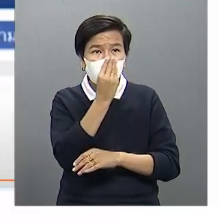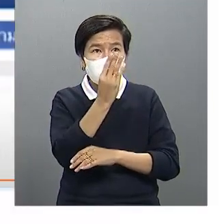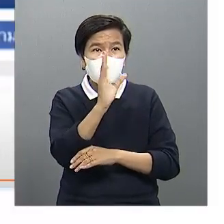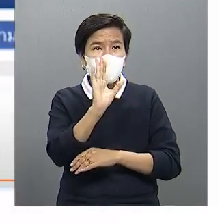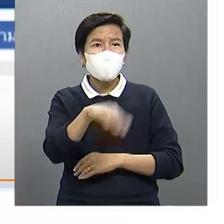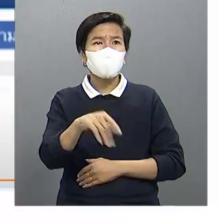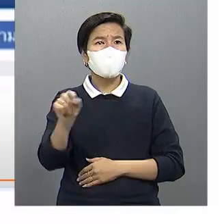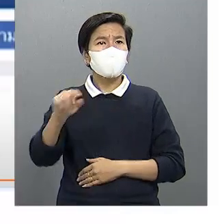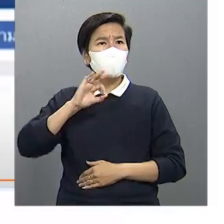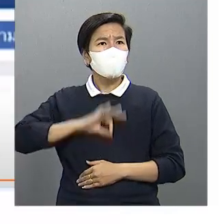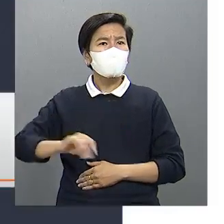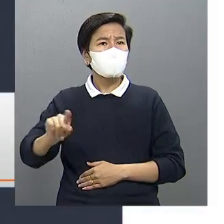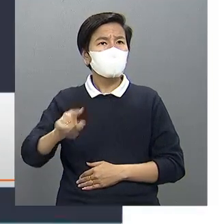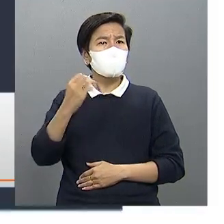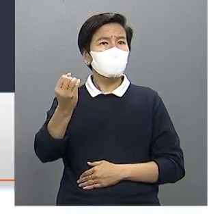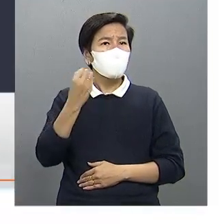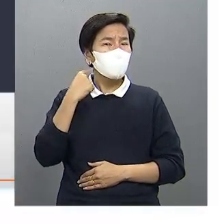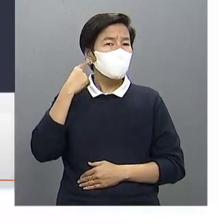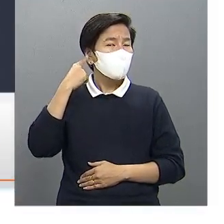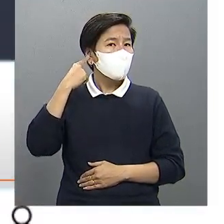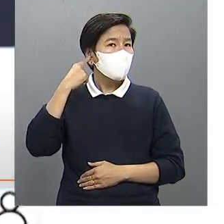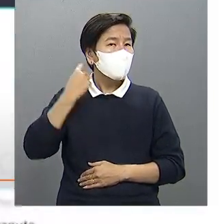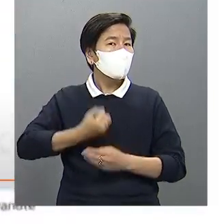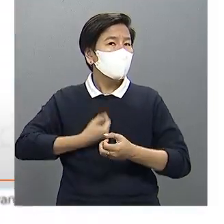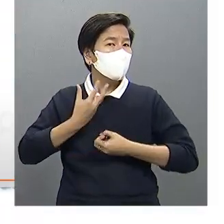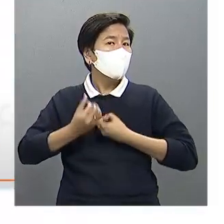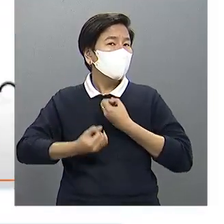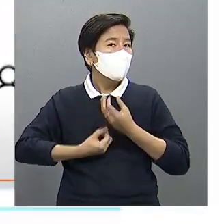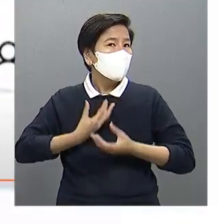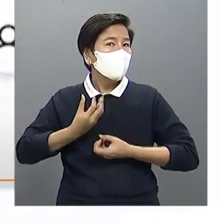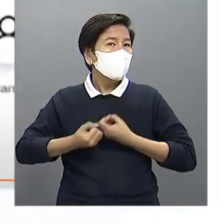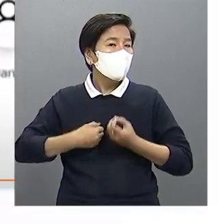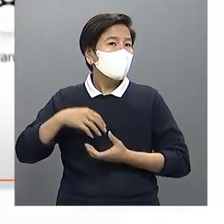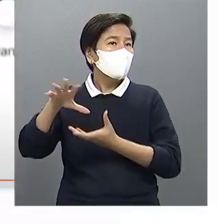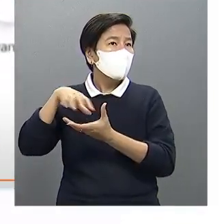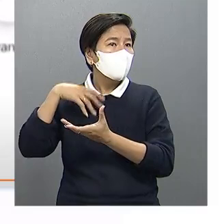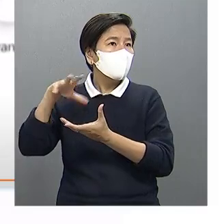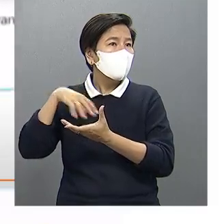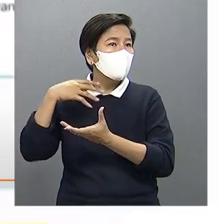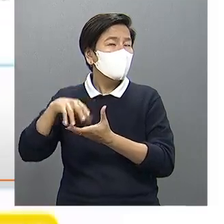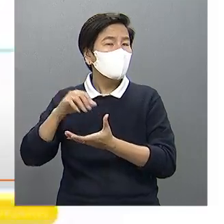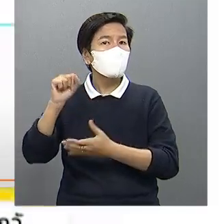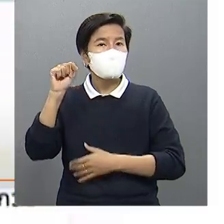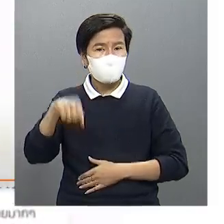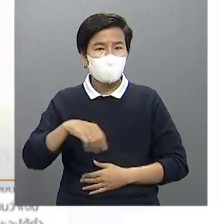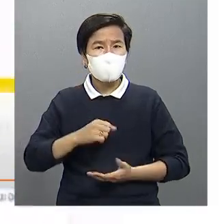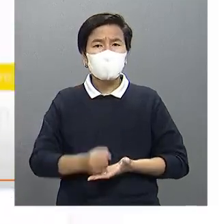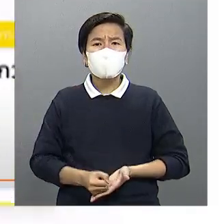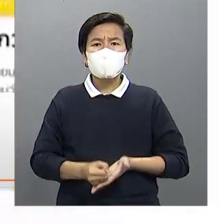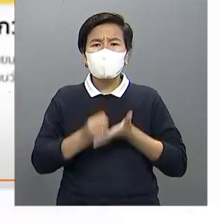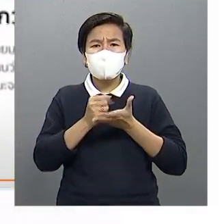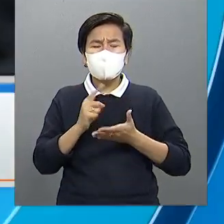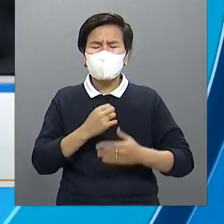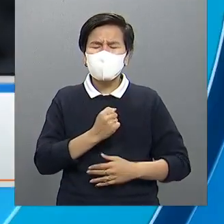างทีอ่ะการที่คนอื่นเขาระบายมันช่วยทำให้เขาแบบทุเลาความทุกข์ได้จริงๆครับ ค่ะเข้าไปดูแพลตฟอร์ม Hearing